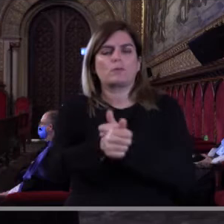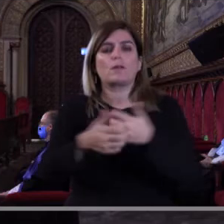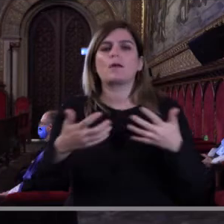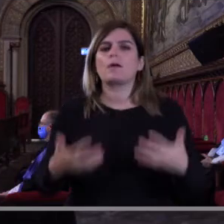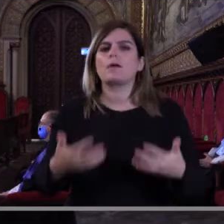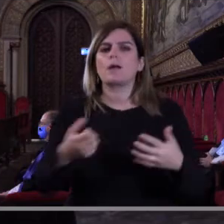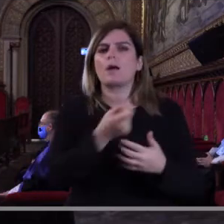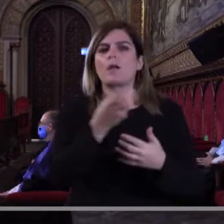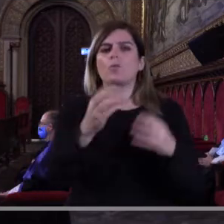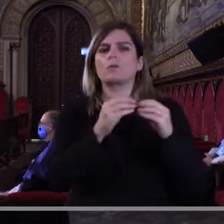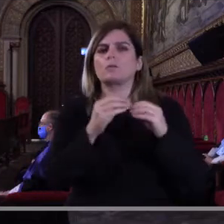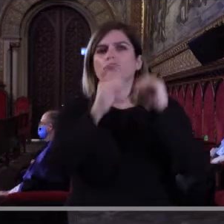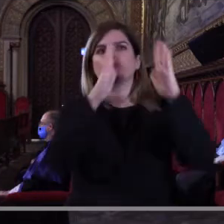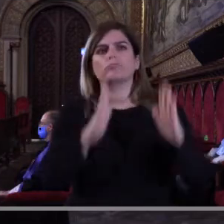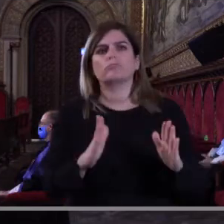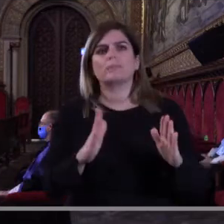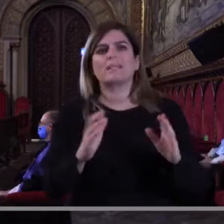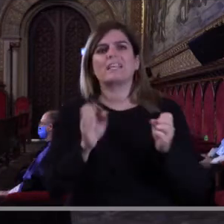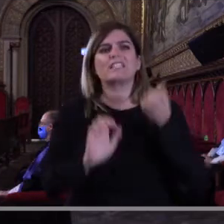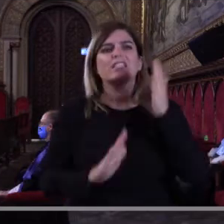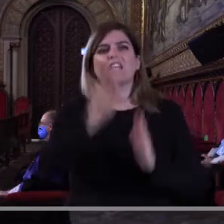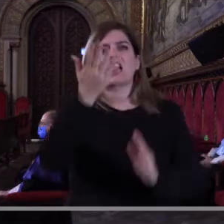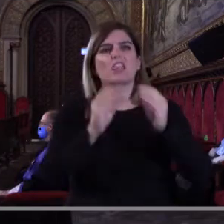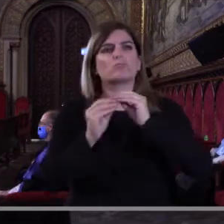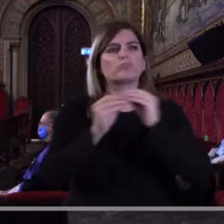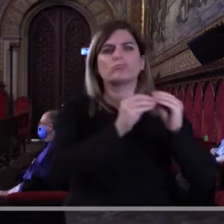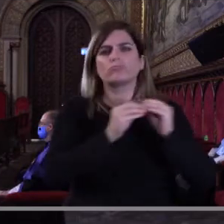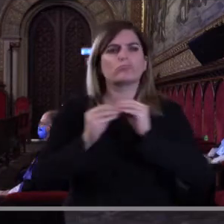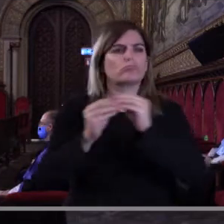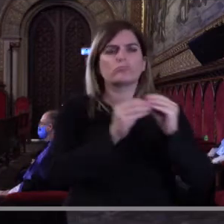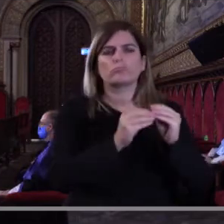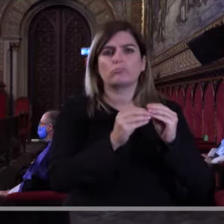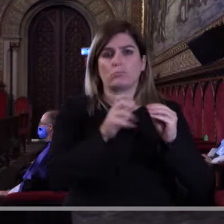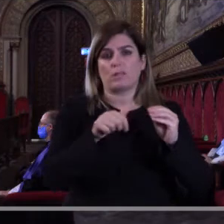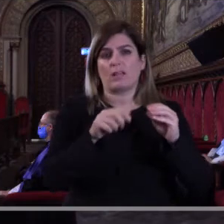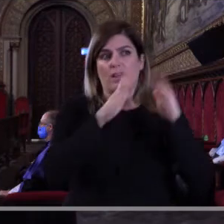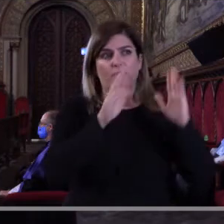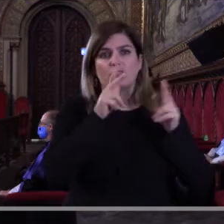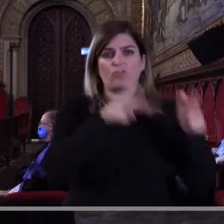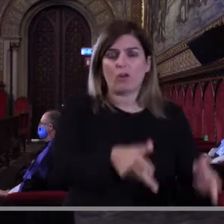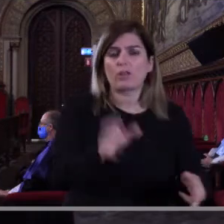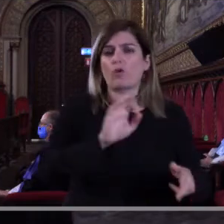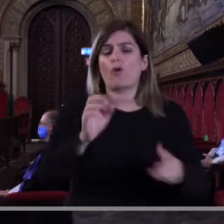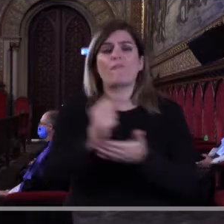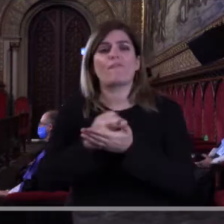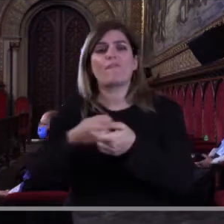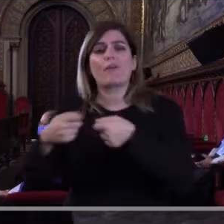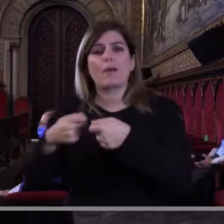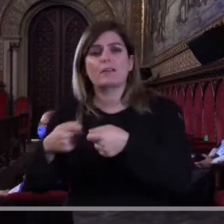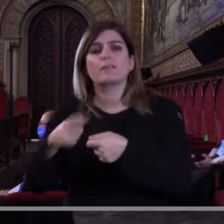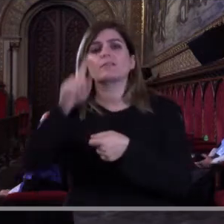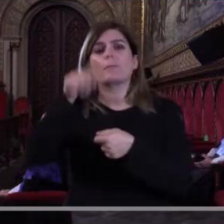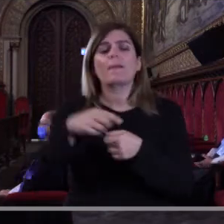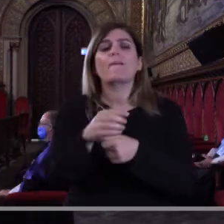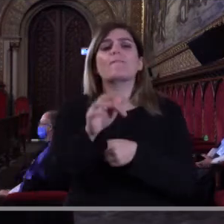substituint instal·lacions de detecció d'incendis a l'edifici històric, a la Facultat de Farmàcia, als edificis Florença, Parxís